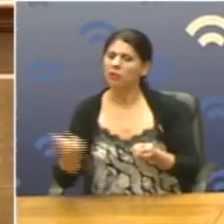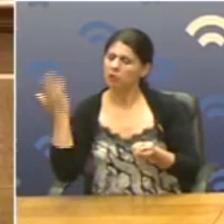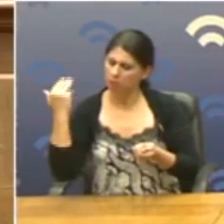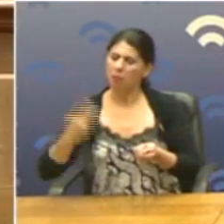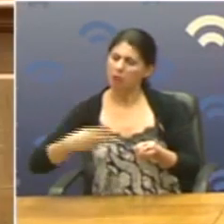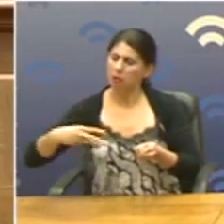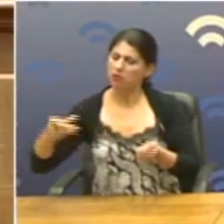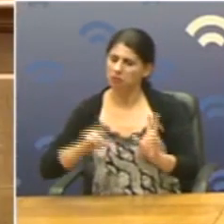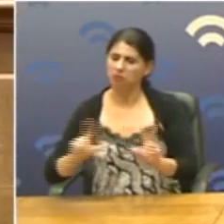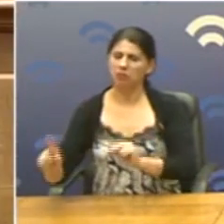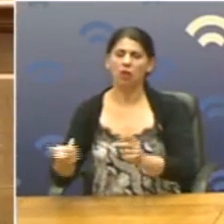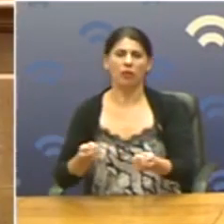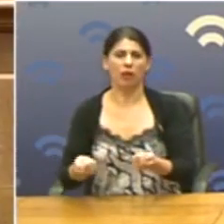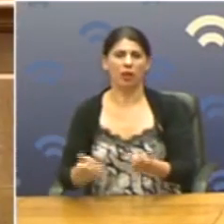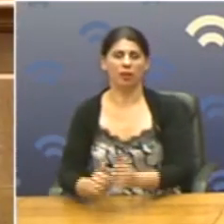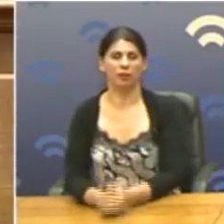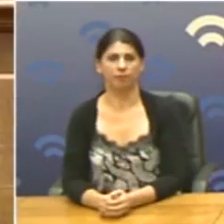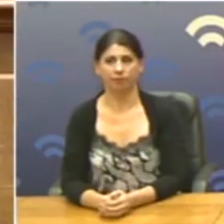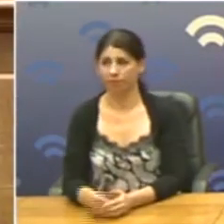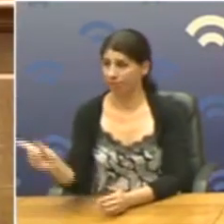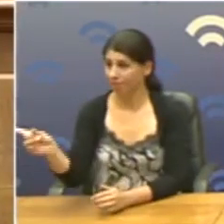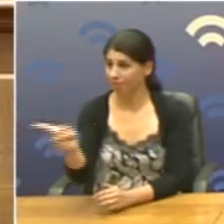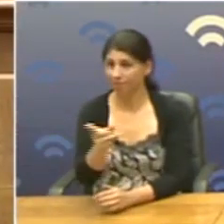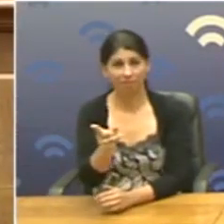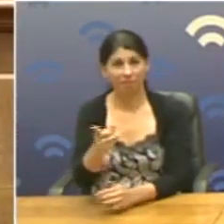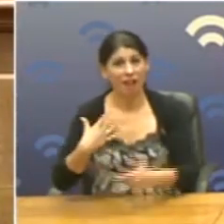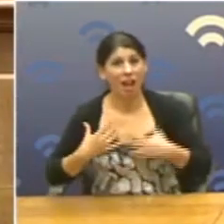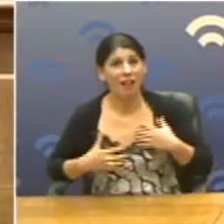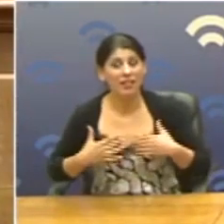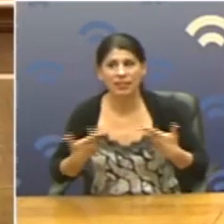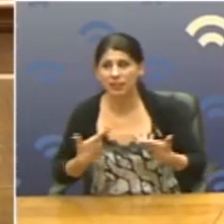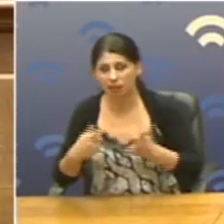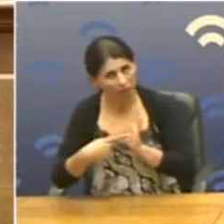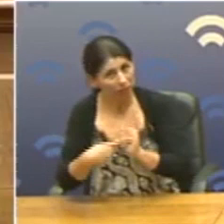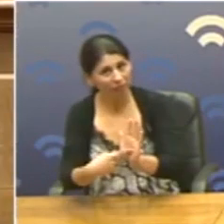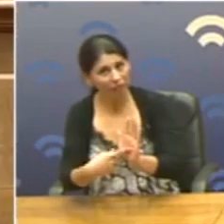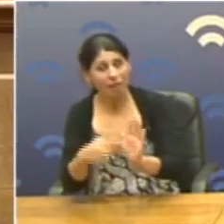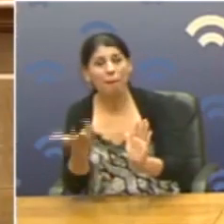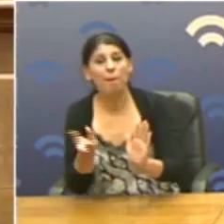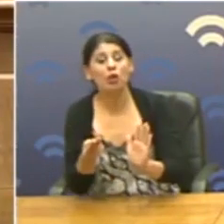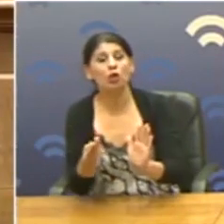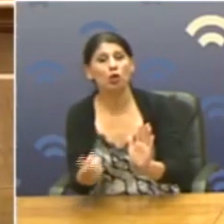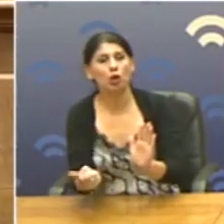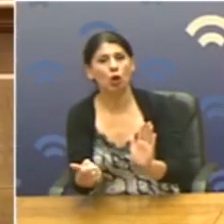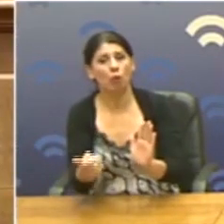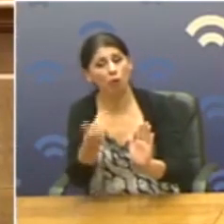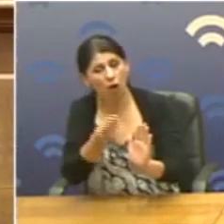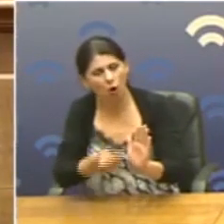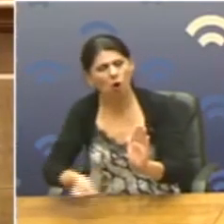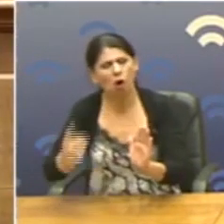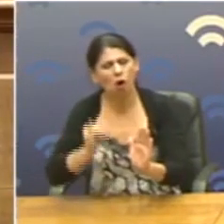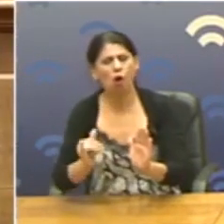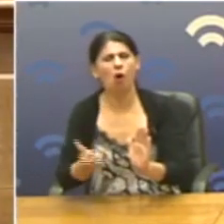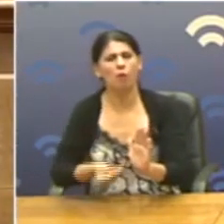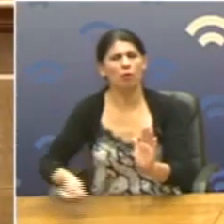προηγούμενους. Ανησυχείτε και το δείχνετε για το πώς θα επιδοθεί ακόμα περισσότερο το περιβόητο